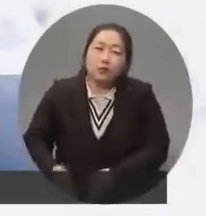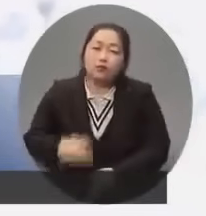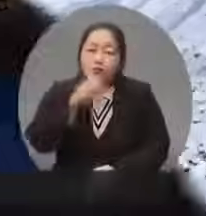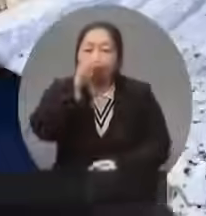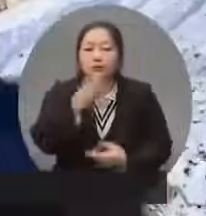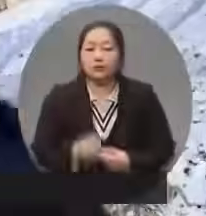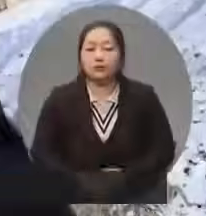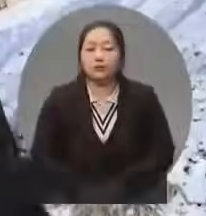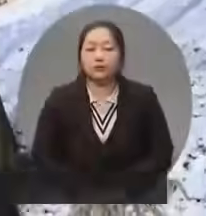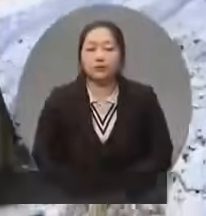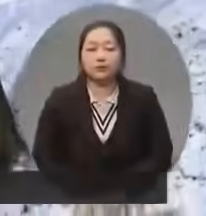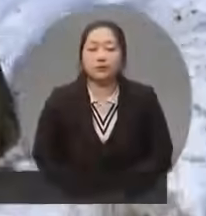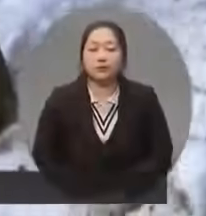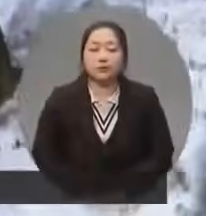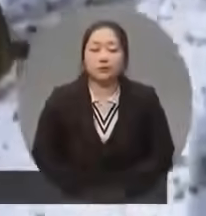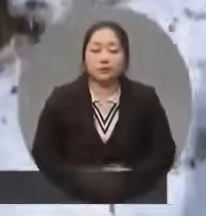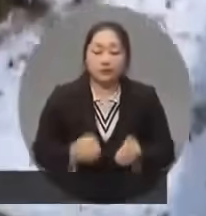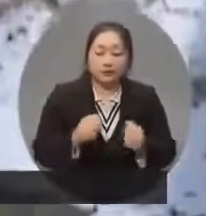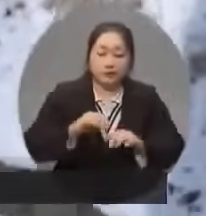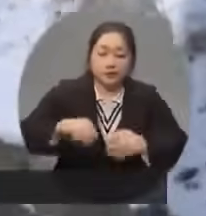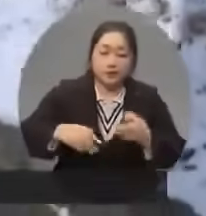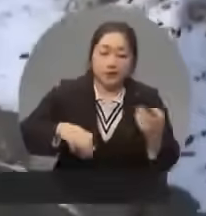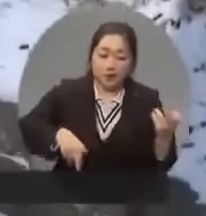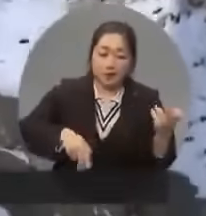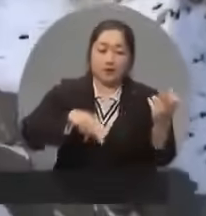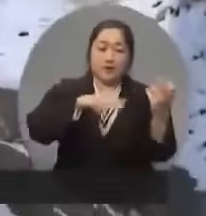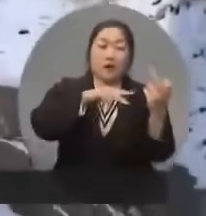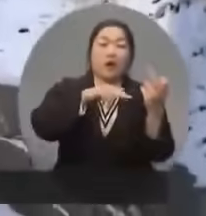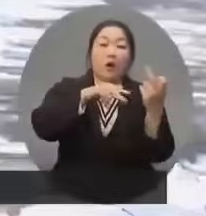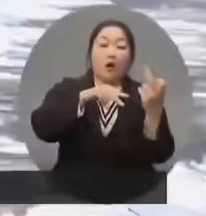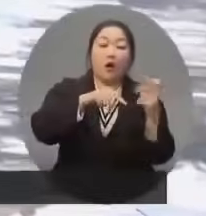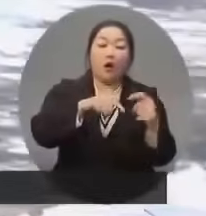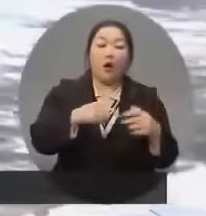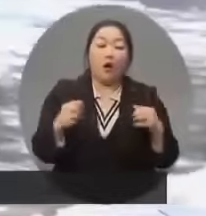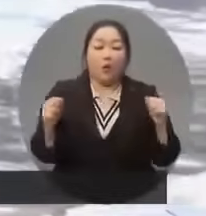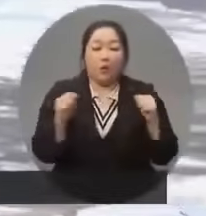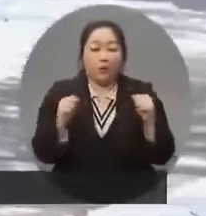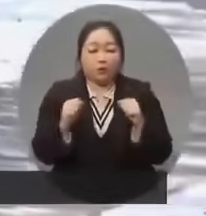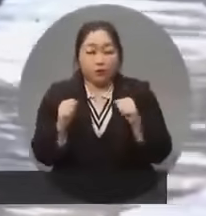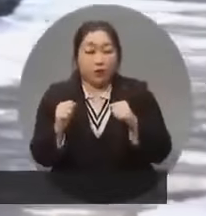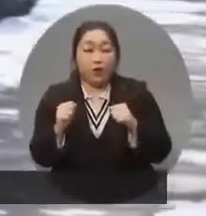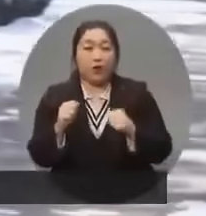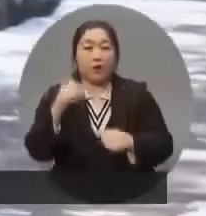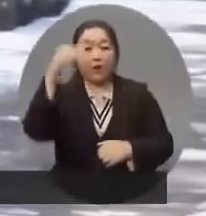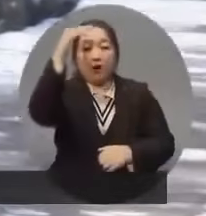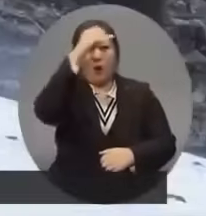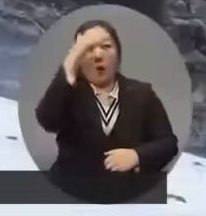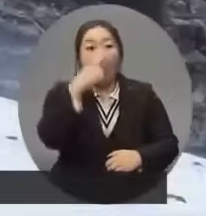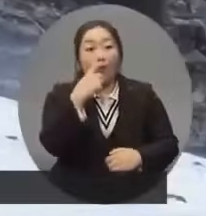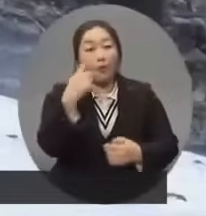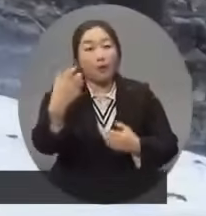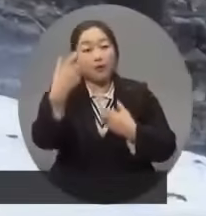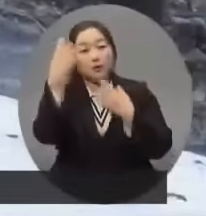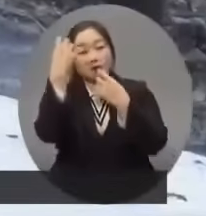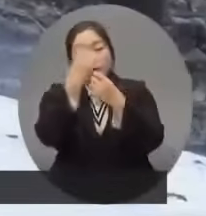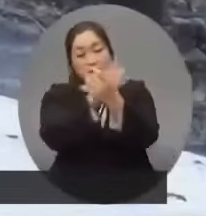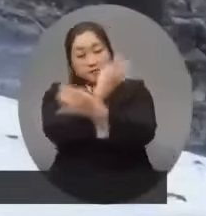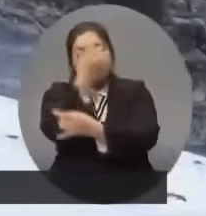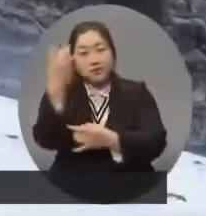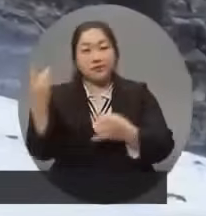걸. 눈길을 헤치고 산에 오른 나들이객들은 매서운 추위에도 색다른 풍경에 감탄사를